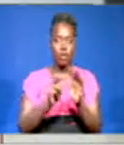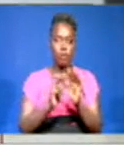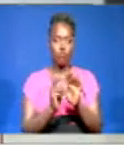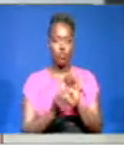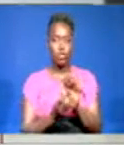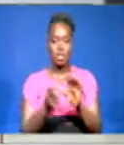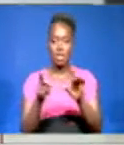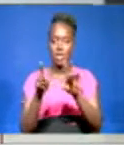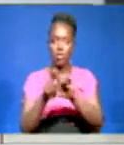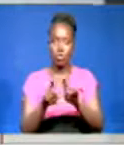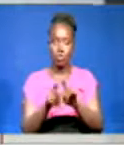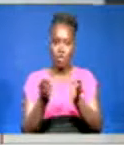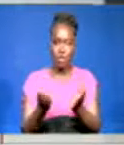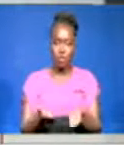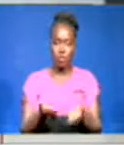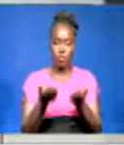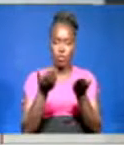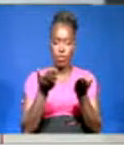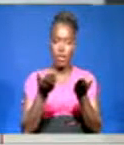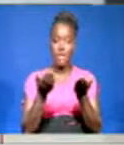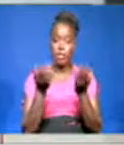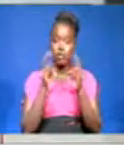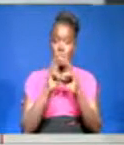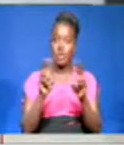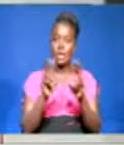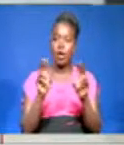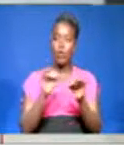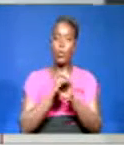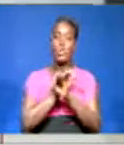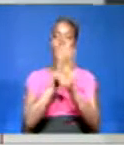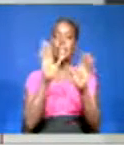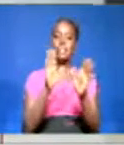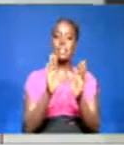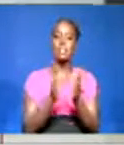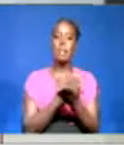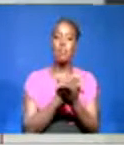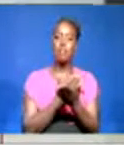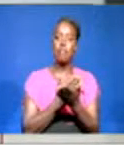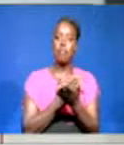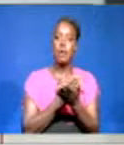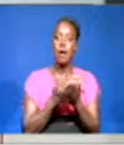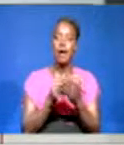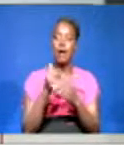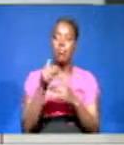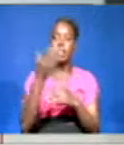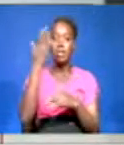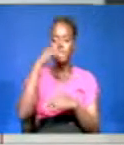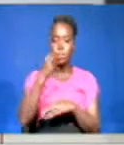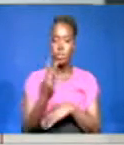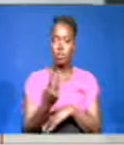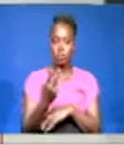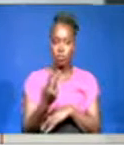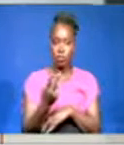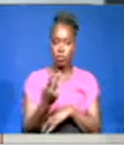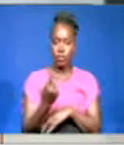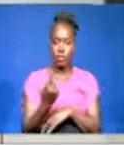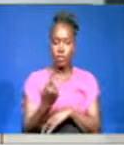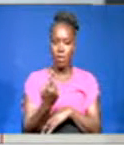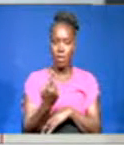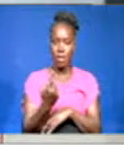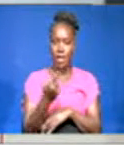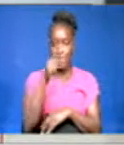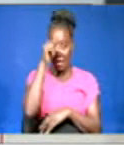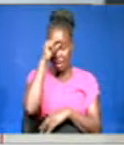also improved, and as you can see, we are clearing some contacts after their 21-day. The